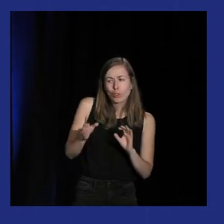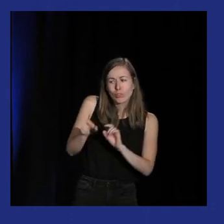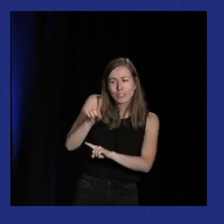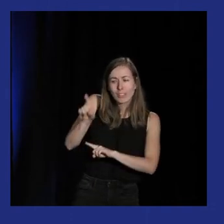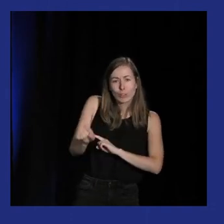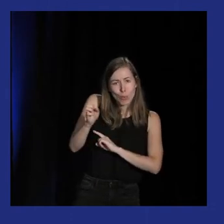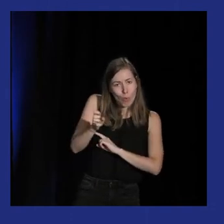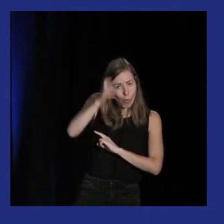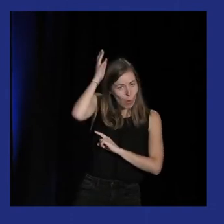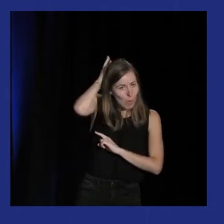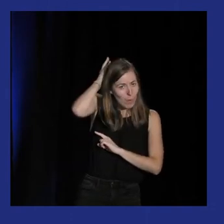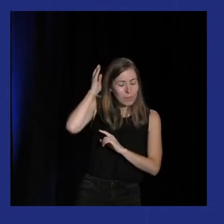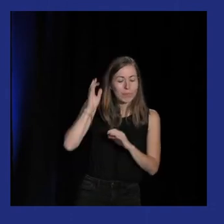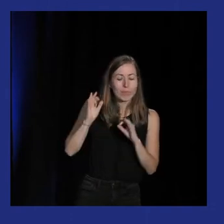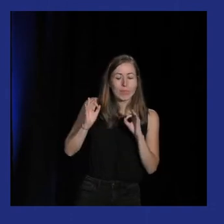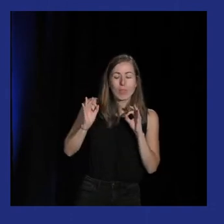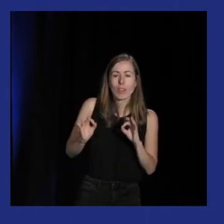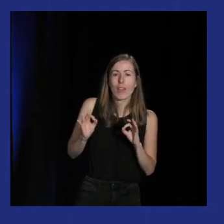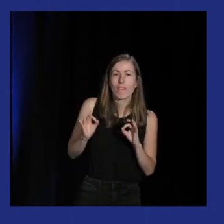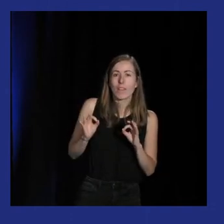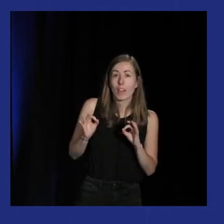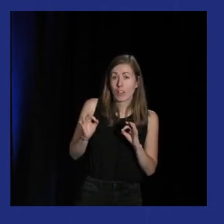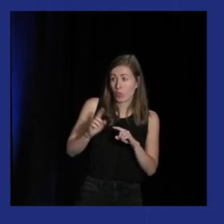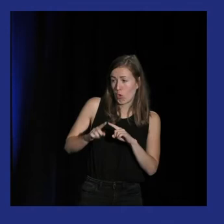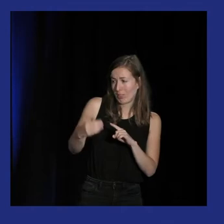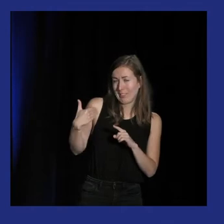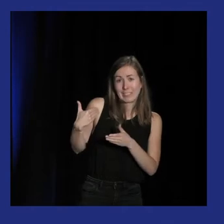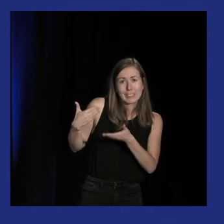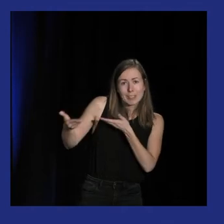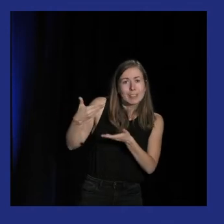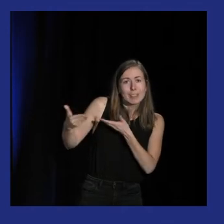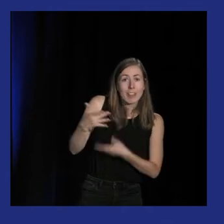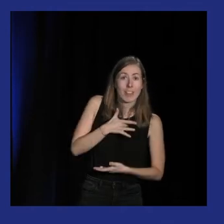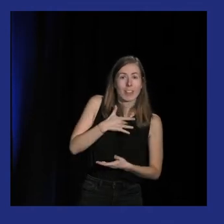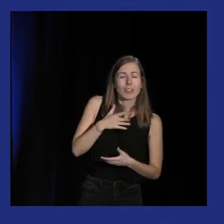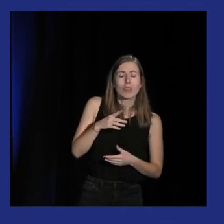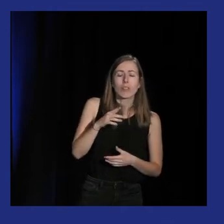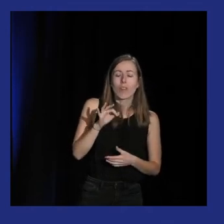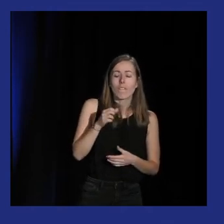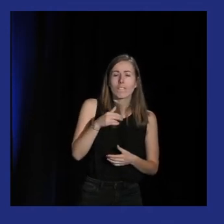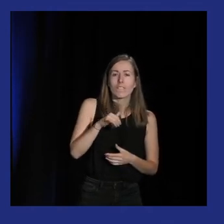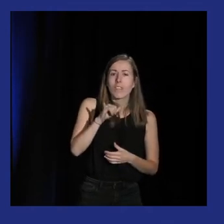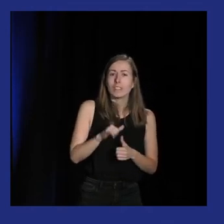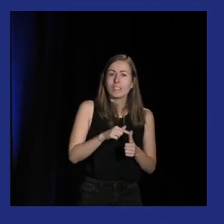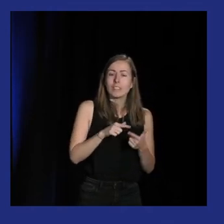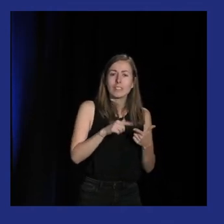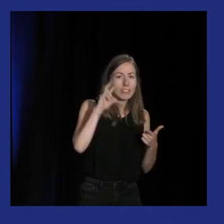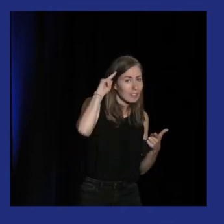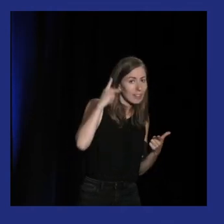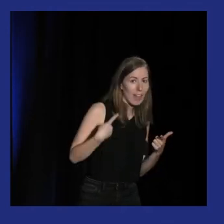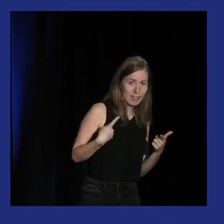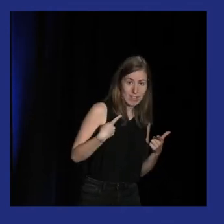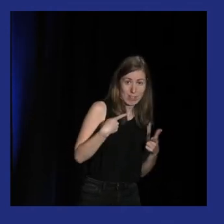de très intéressant qui a été qui a été évoqué pendant l'entretien de Fanny avec Cayenne qui a ouvert cet